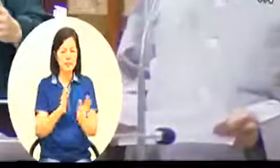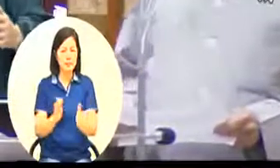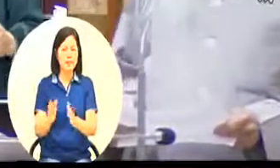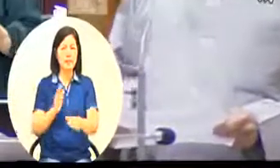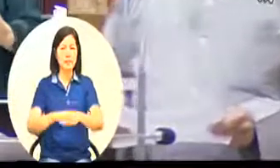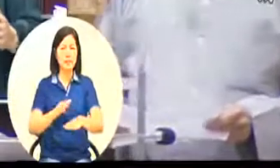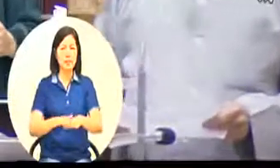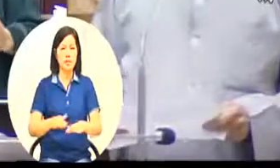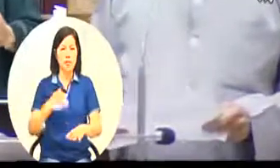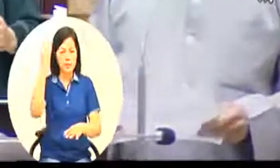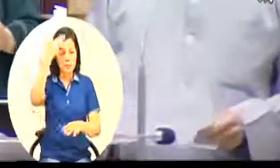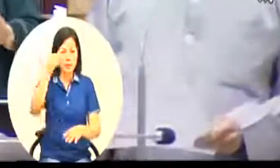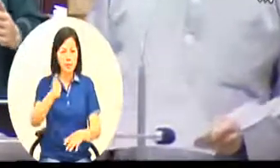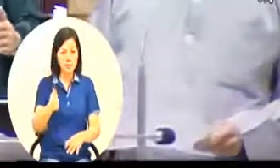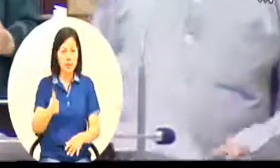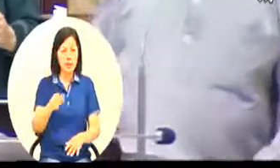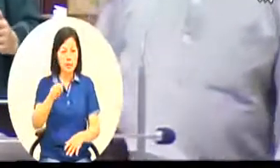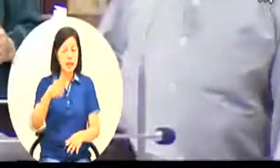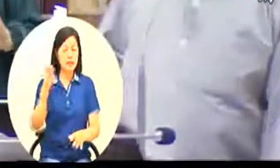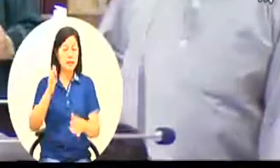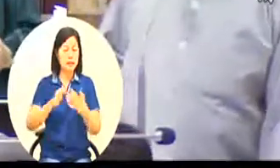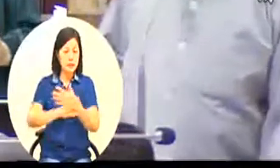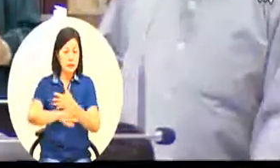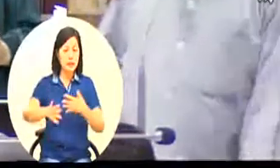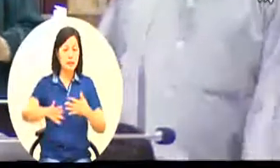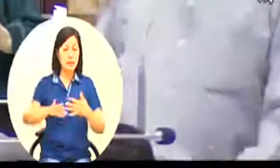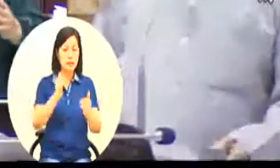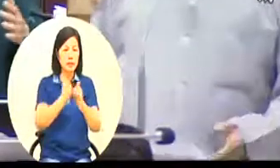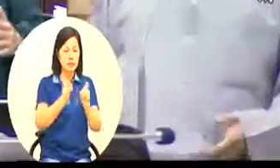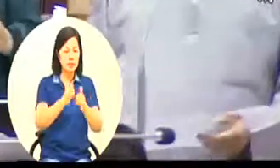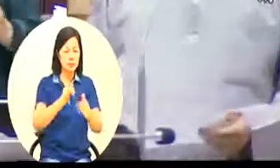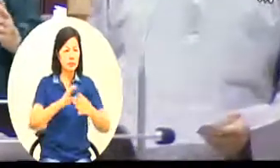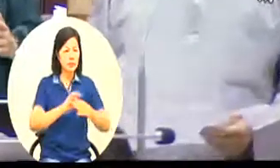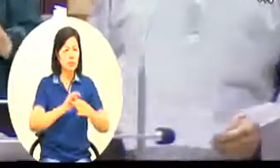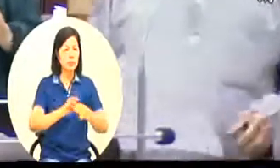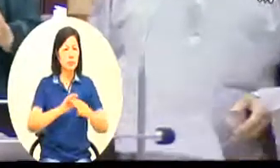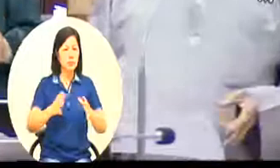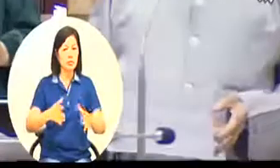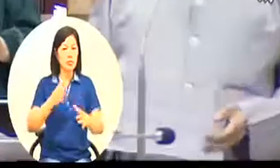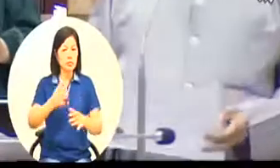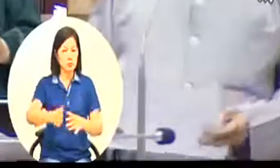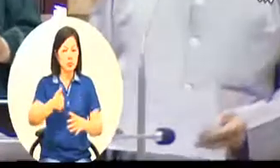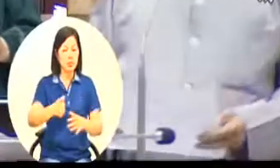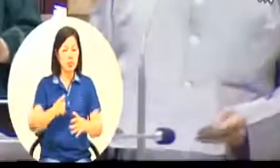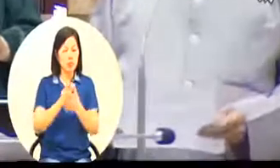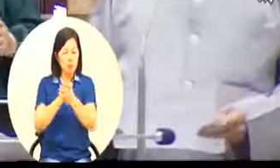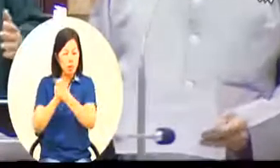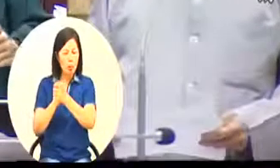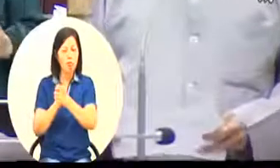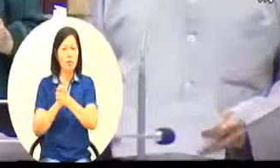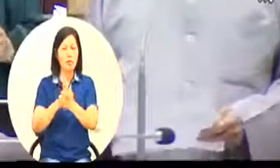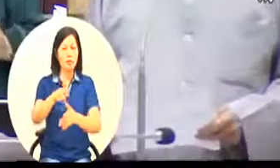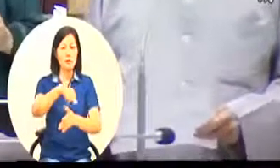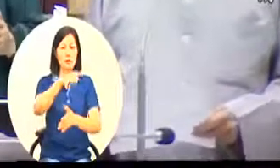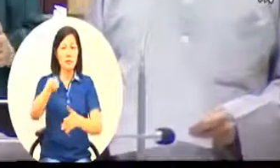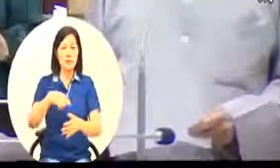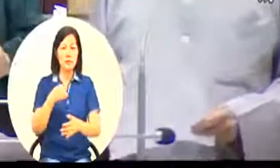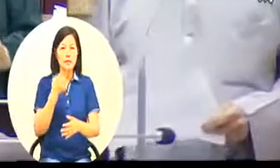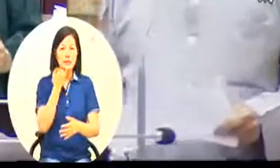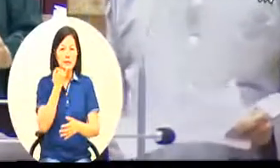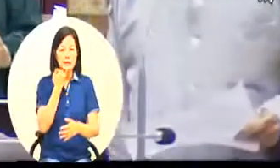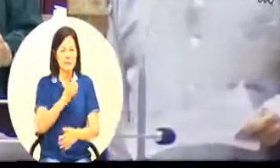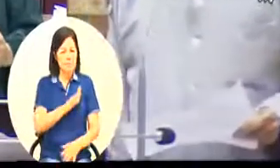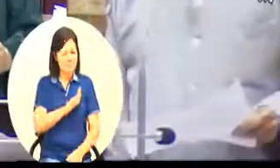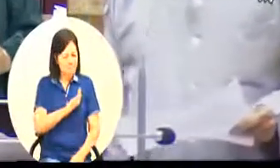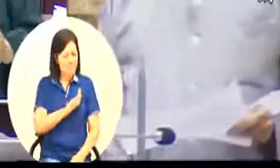员甲以及所有关心阿扁总统的所有咱这个好朋友，吼，大家搁较有耐